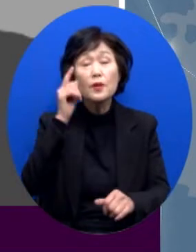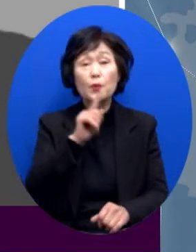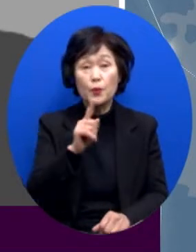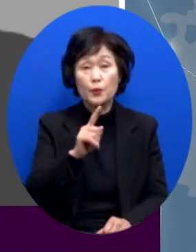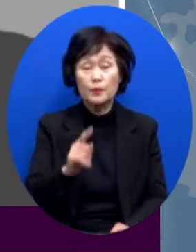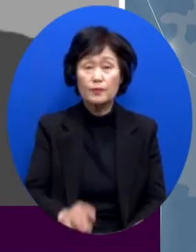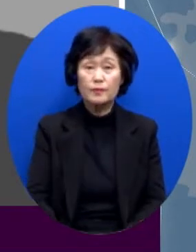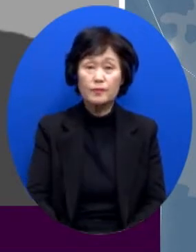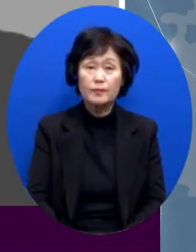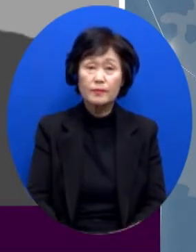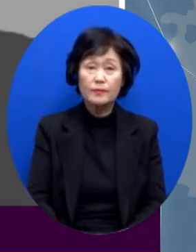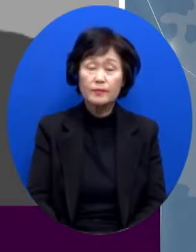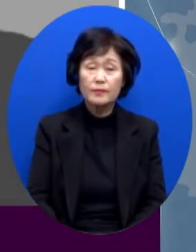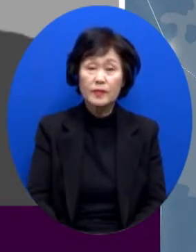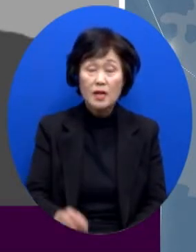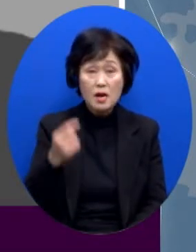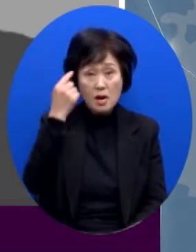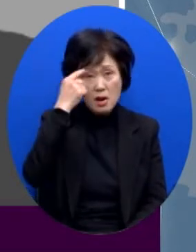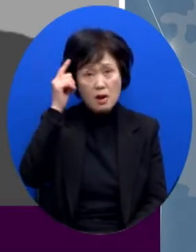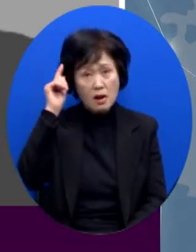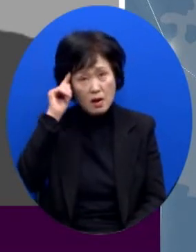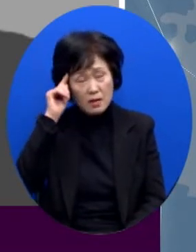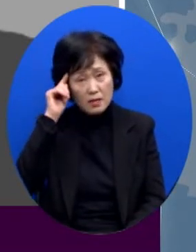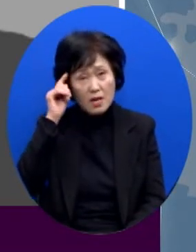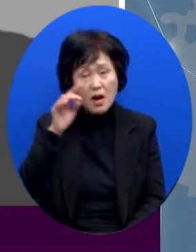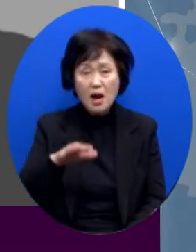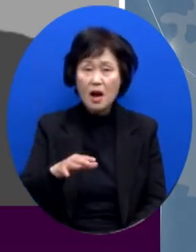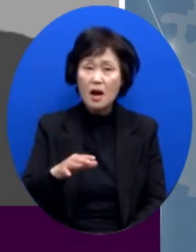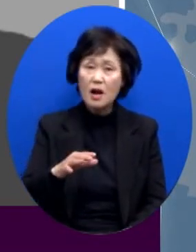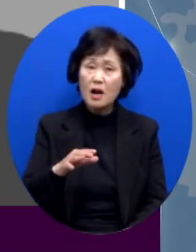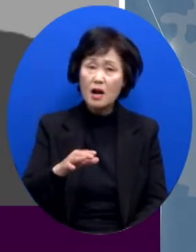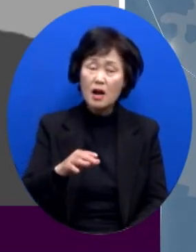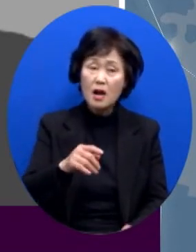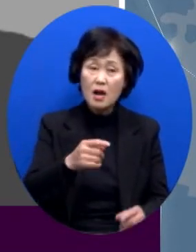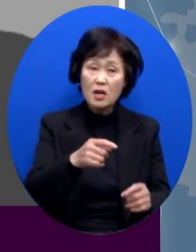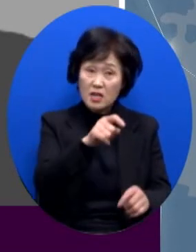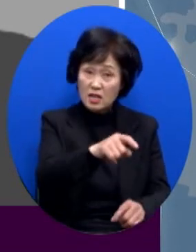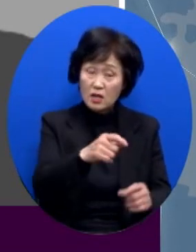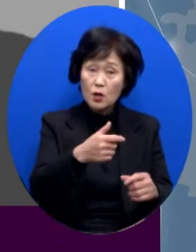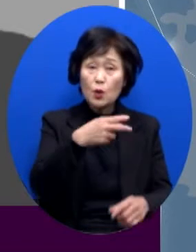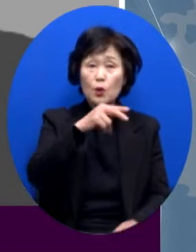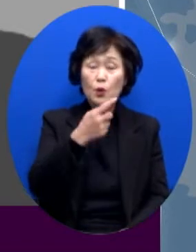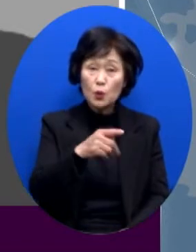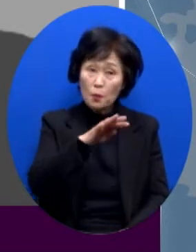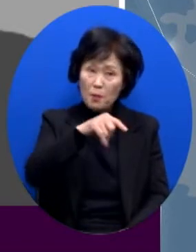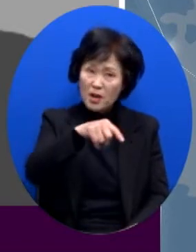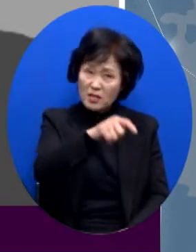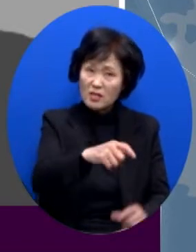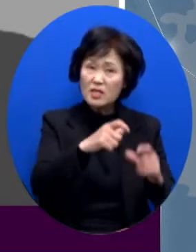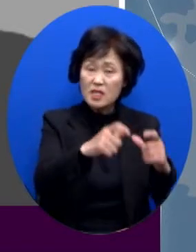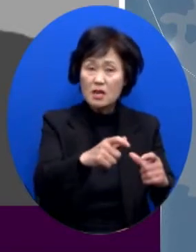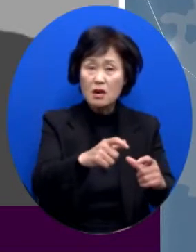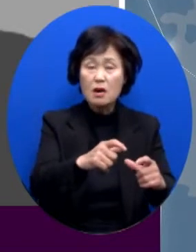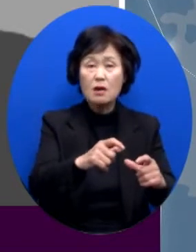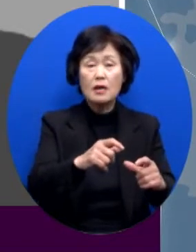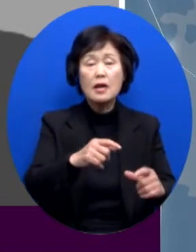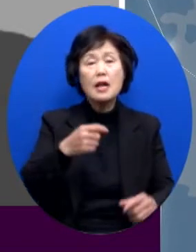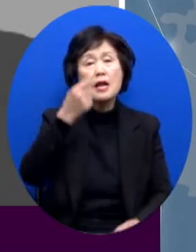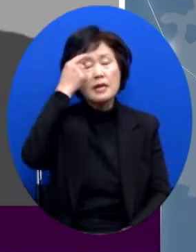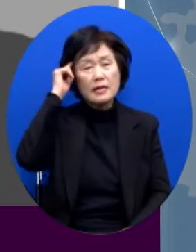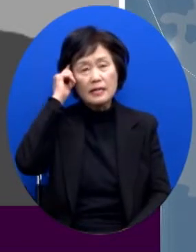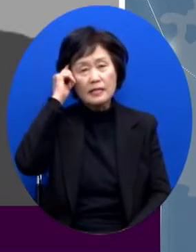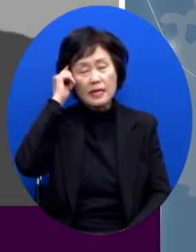지역을 그 세계에 지도상 러시아 땅으로 하고 싶어하는 것 같은데 이제 8년 동안 이게 캐서 지원이 돼 가지고 다시